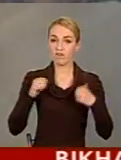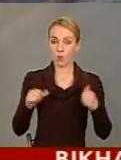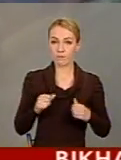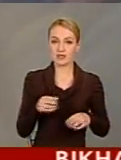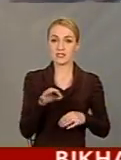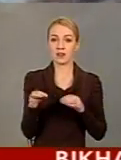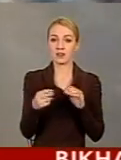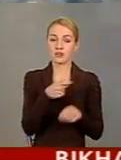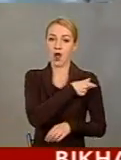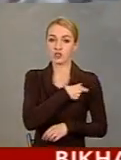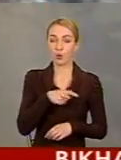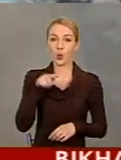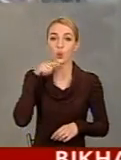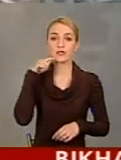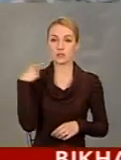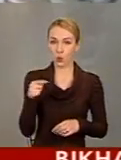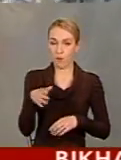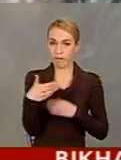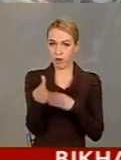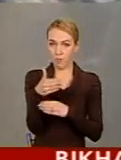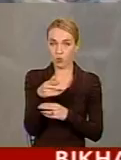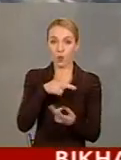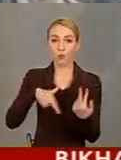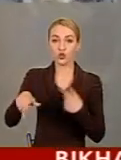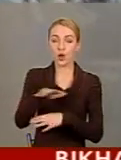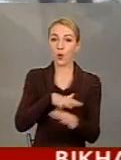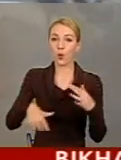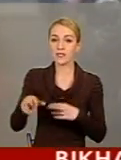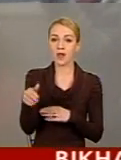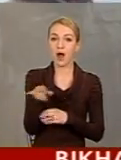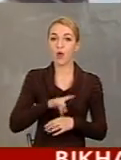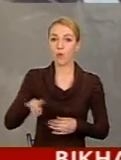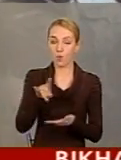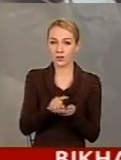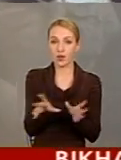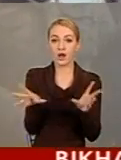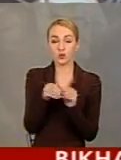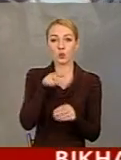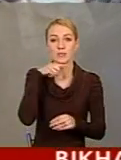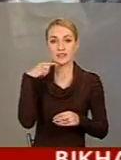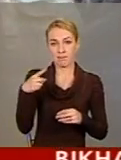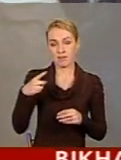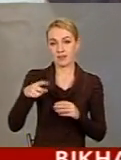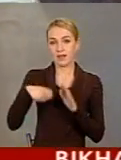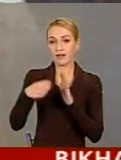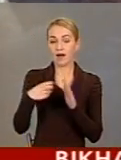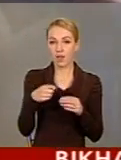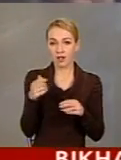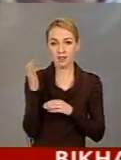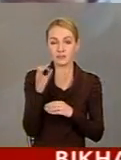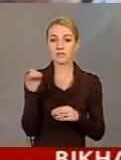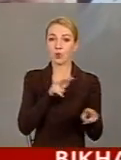нашивкою російського прапора обходжає околиці аеропорту і новий термінал разом із російськими пропагандистськими телеканалами та